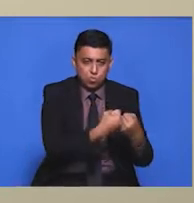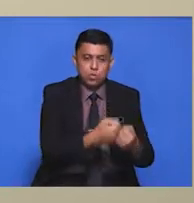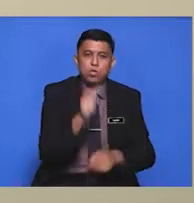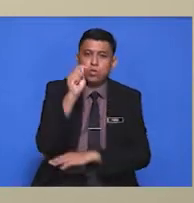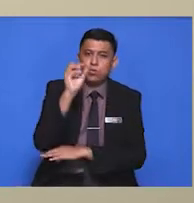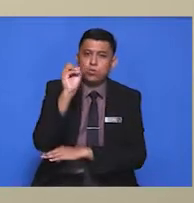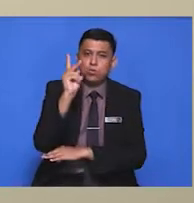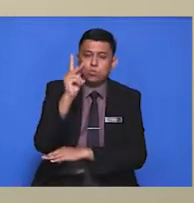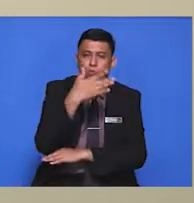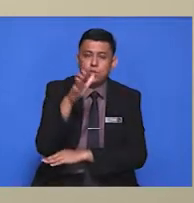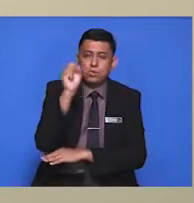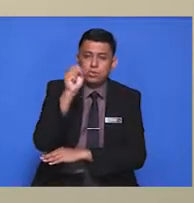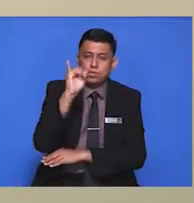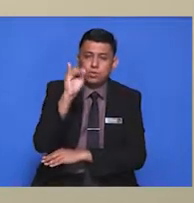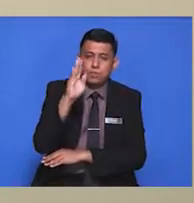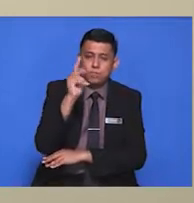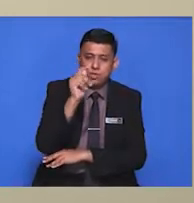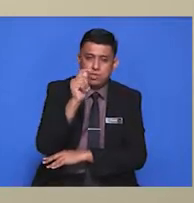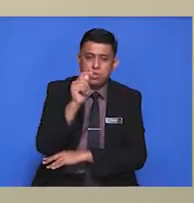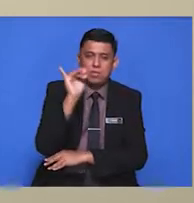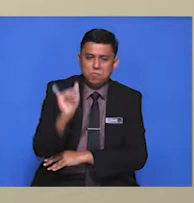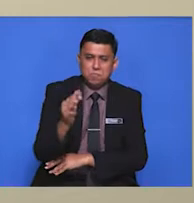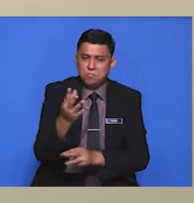Sibat yang enggan tunduk pada arahannya.